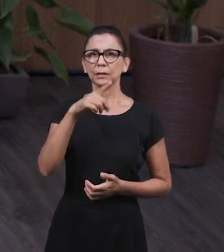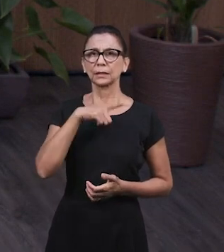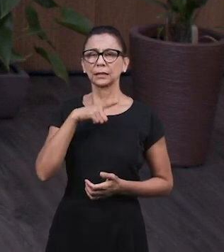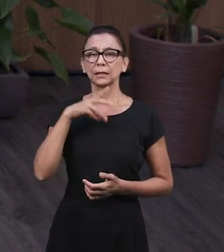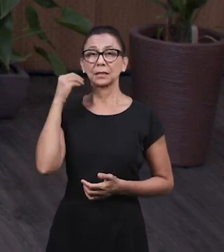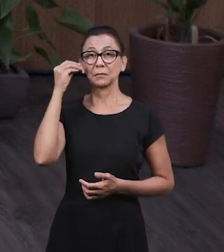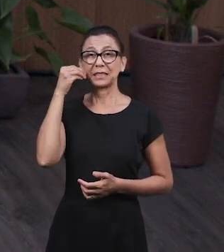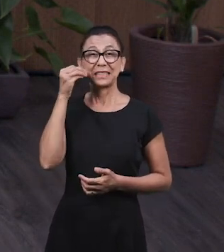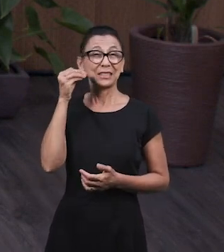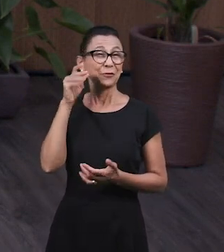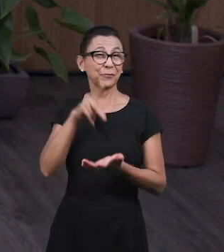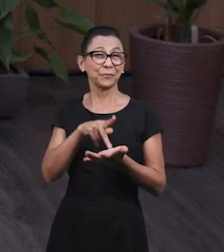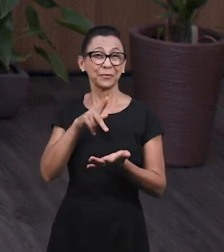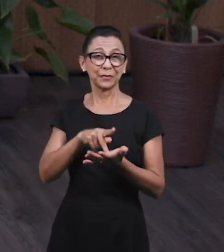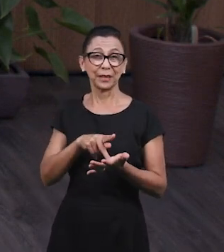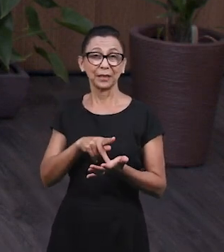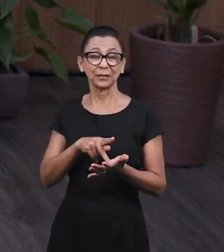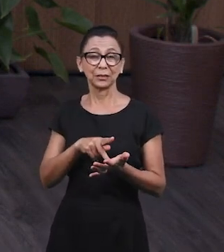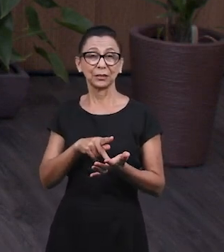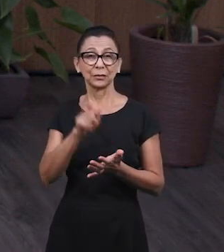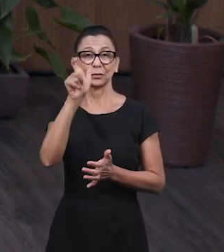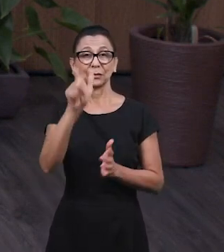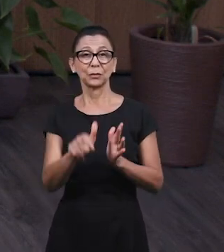expérience véritable avec Jésus,